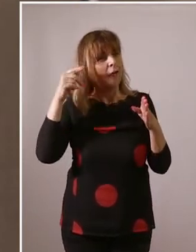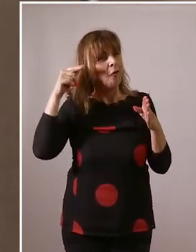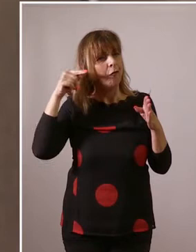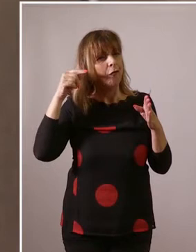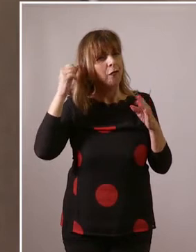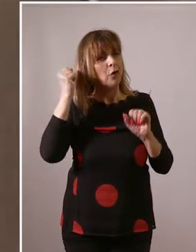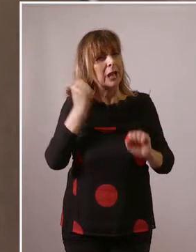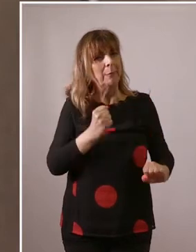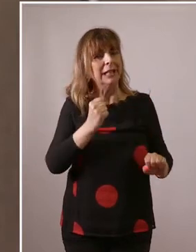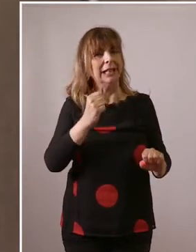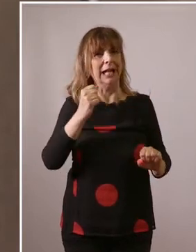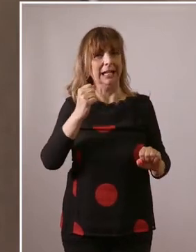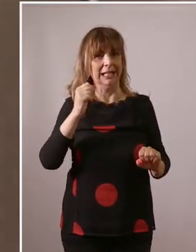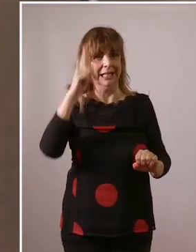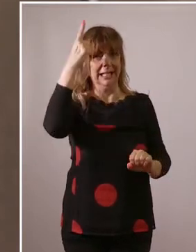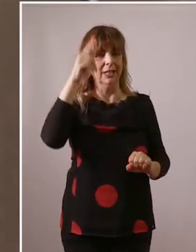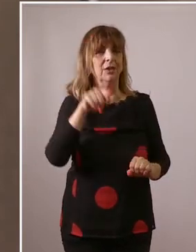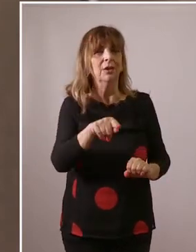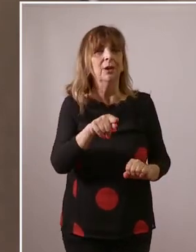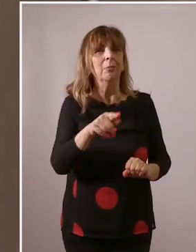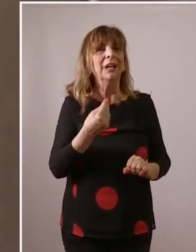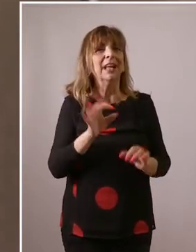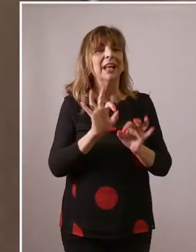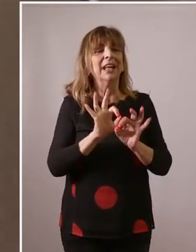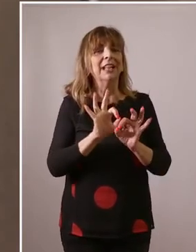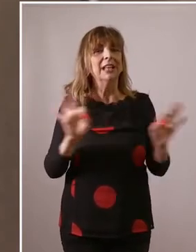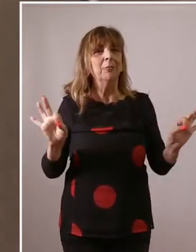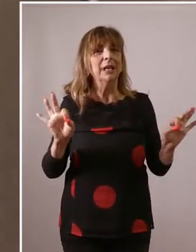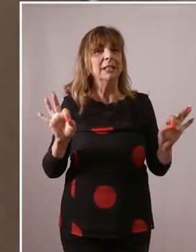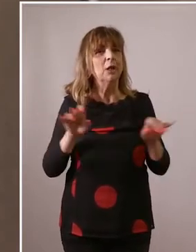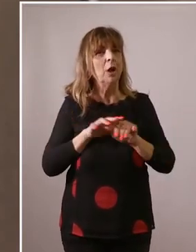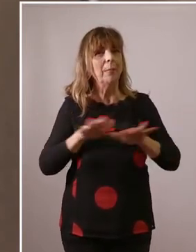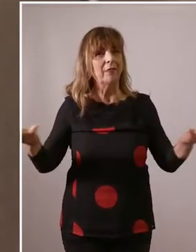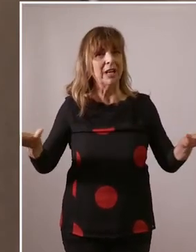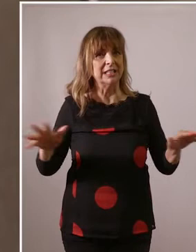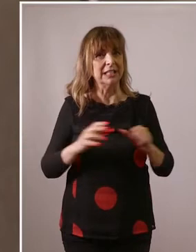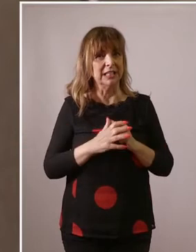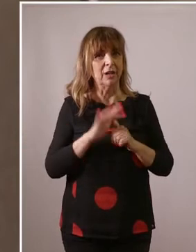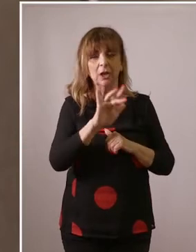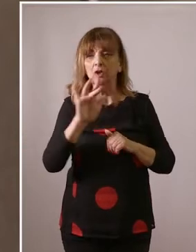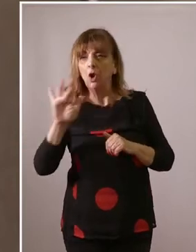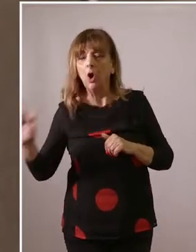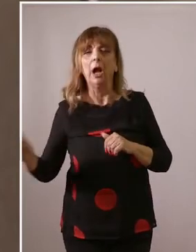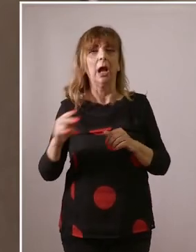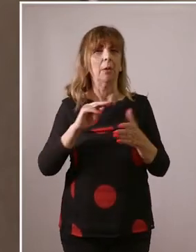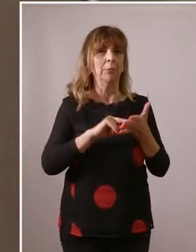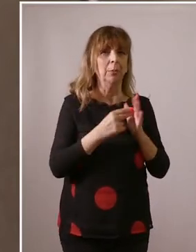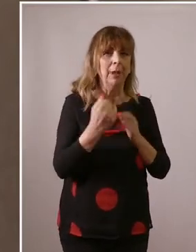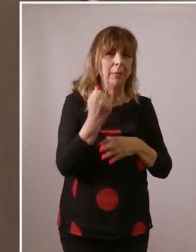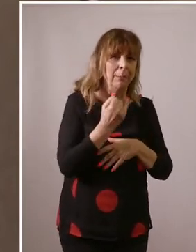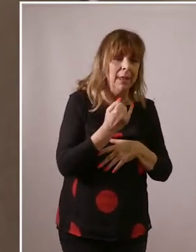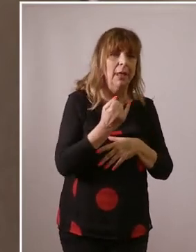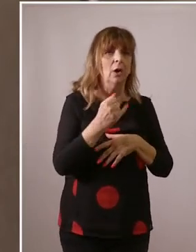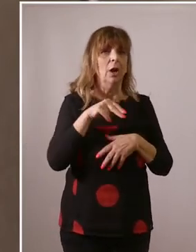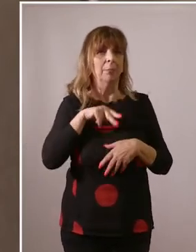che è quella di essere una dimensione invasiva una dimensione che riguarda questioni piccoli minute private